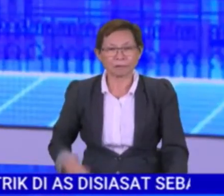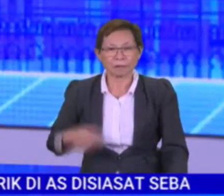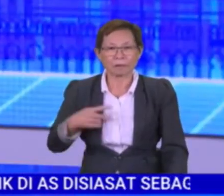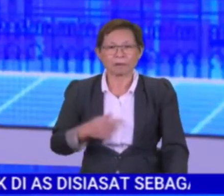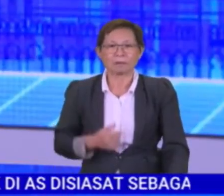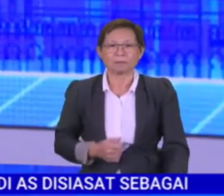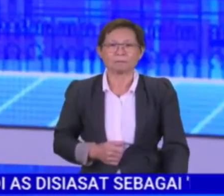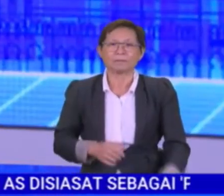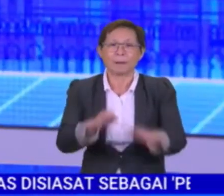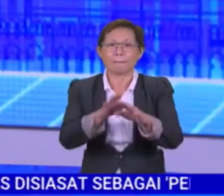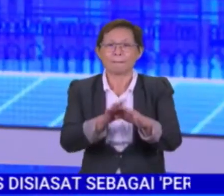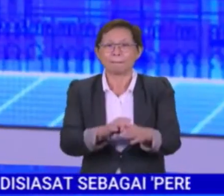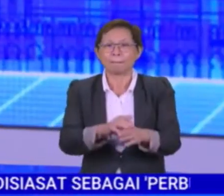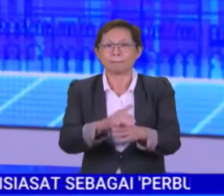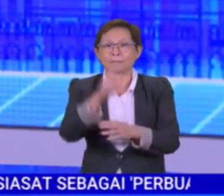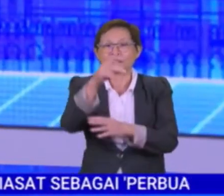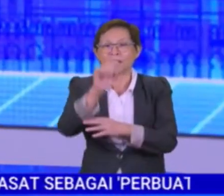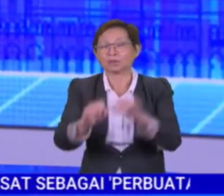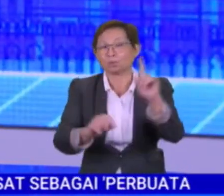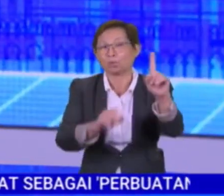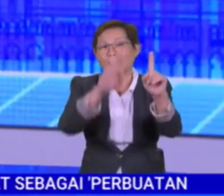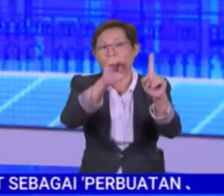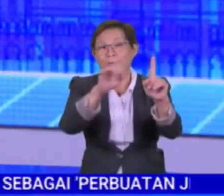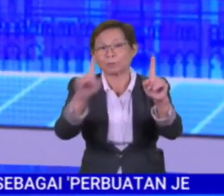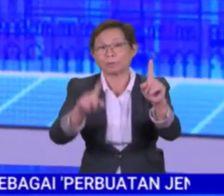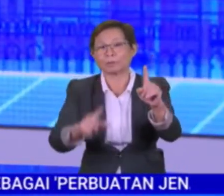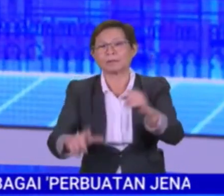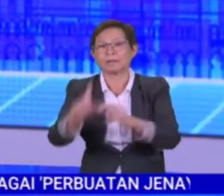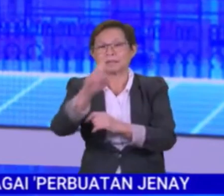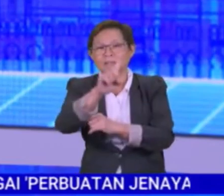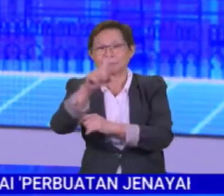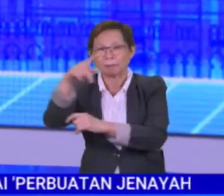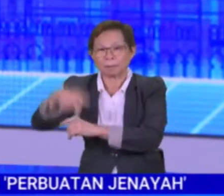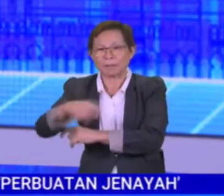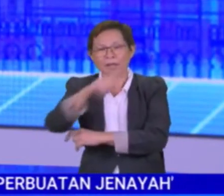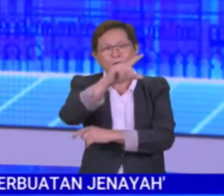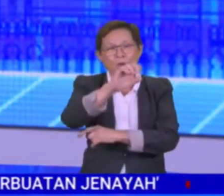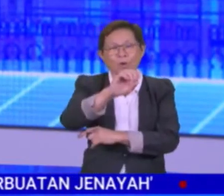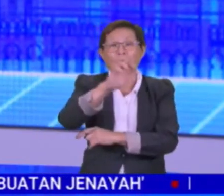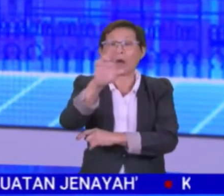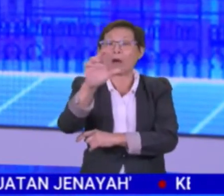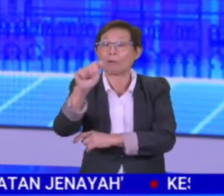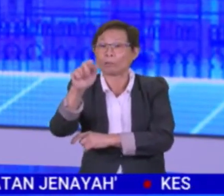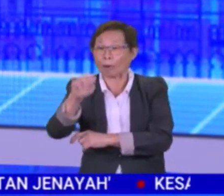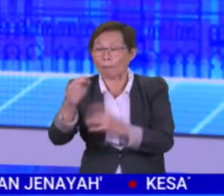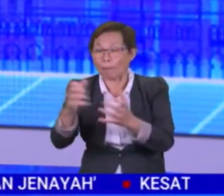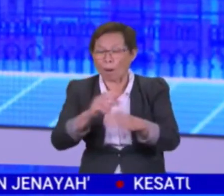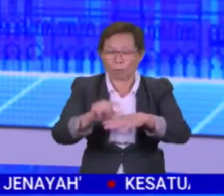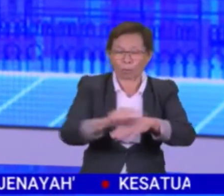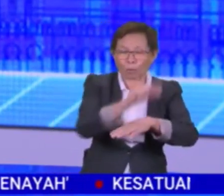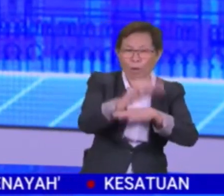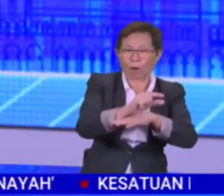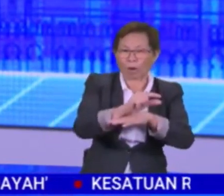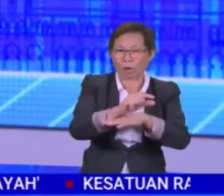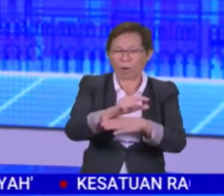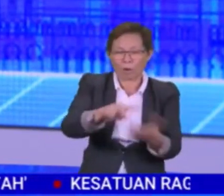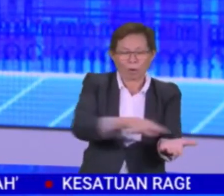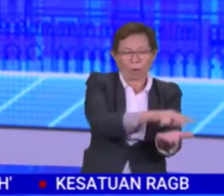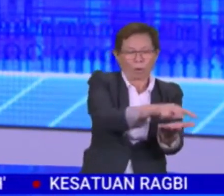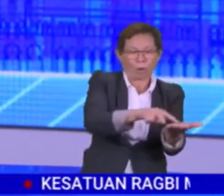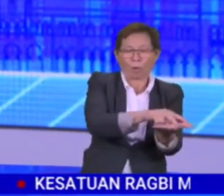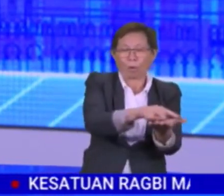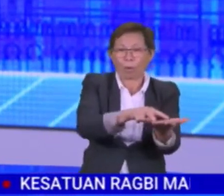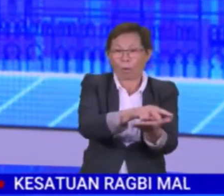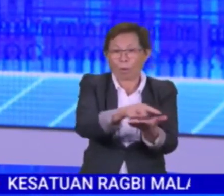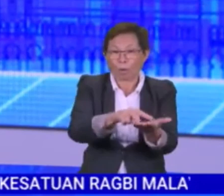Kita ikuti pula perkembangan kes 1MDB. Timbalan Pendakwa Raya Datuk Seri Gopal Sri Ram mahu menggunakan rakaman audio di